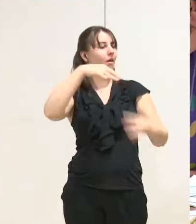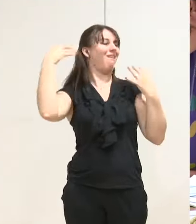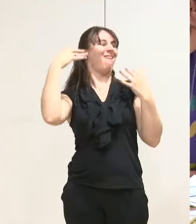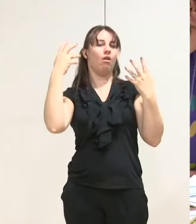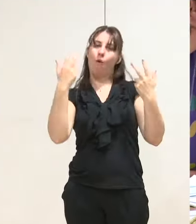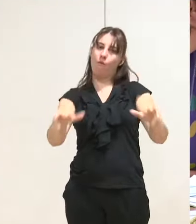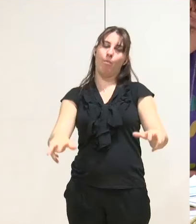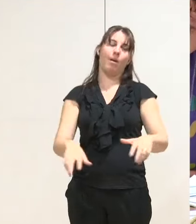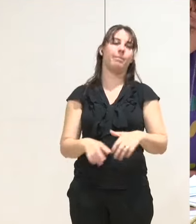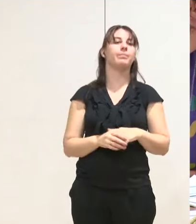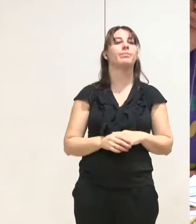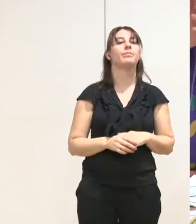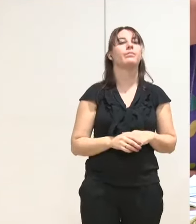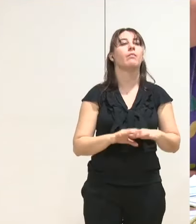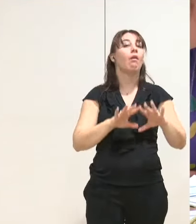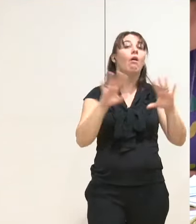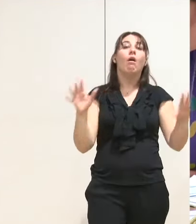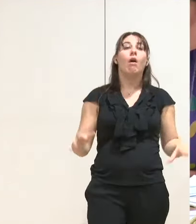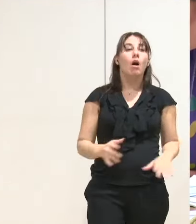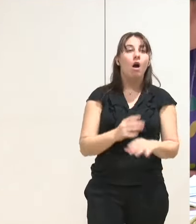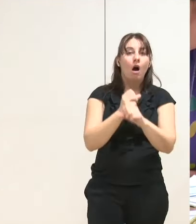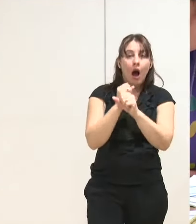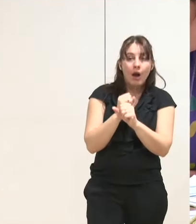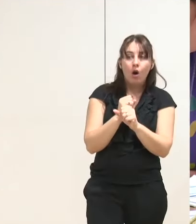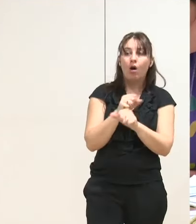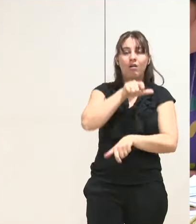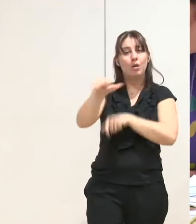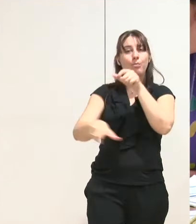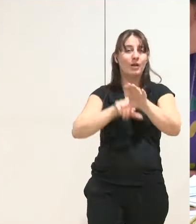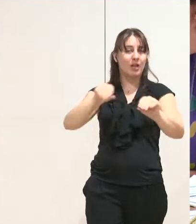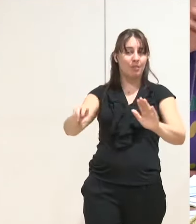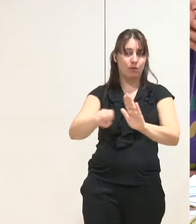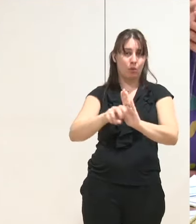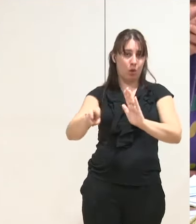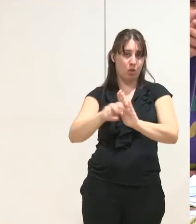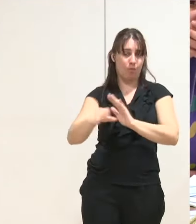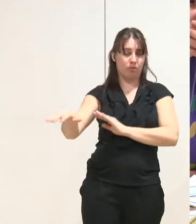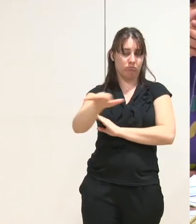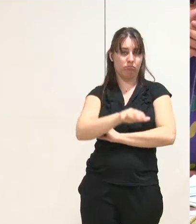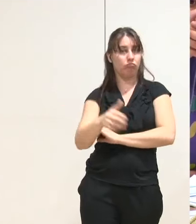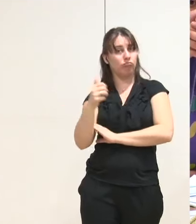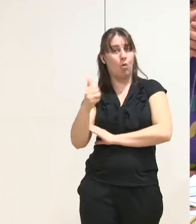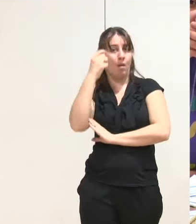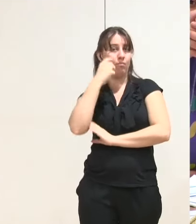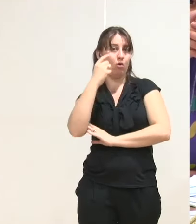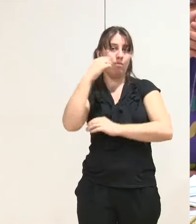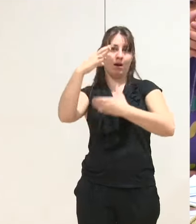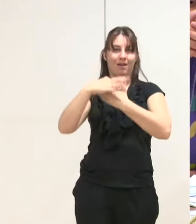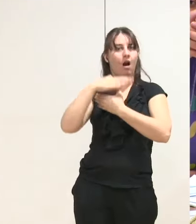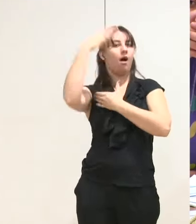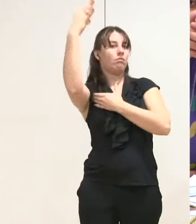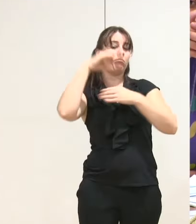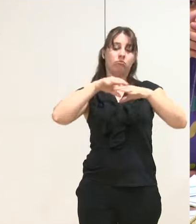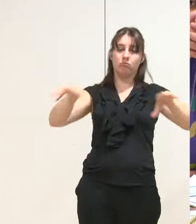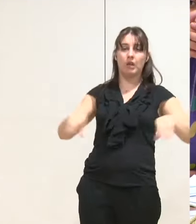Paris alors les Gren constateront qu'ils ont élu une équipe qui prend les